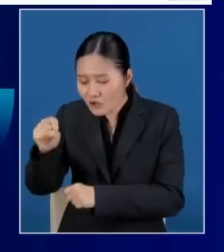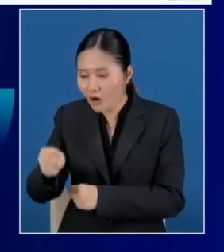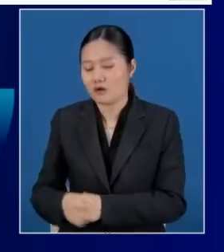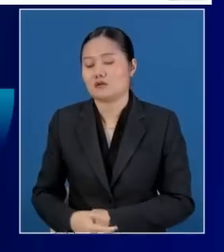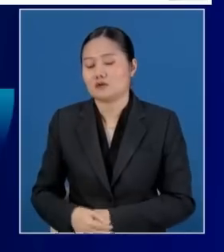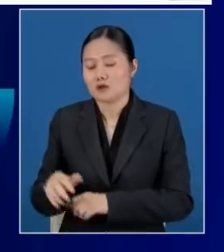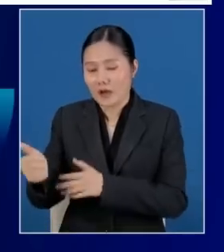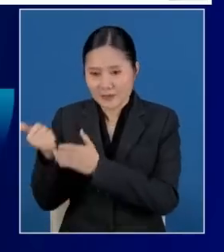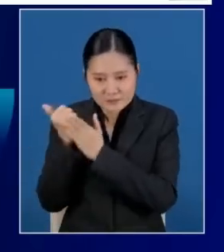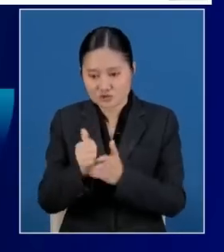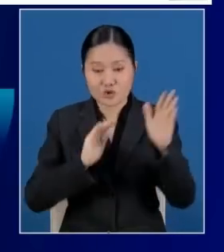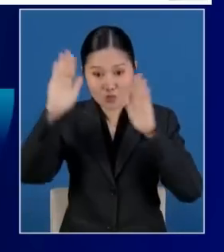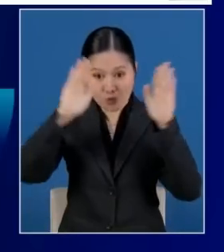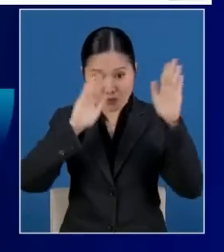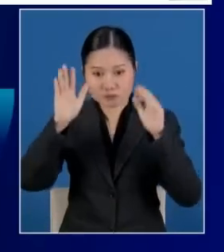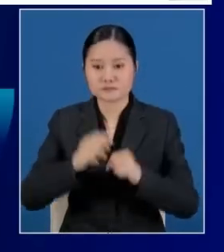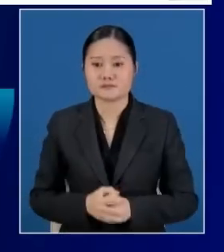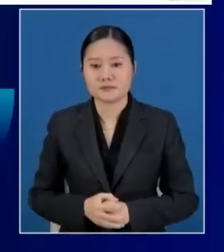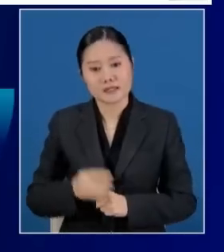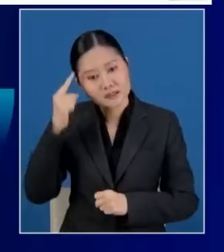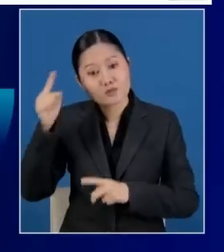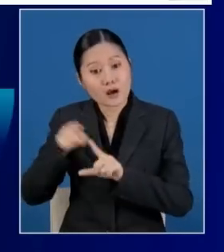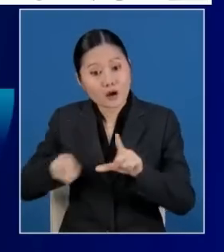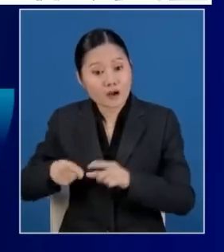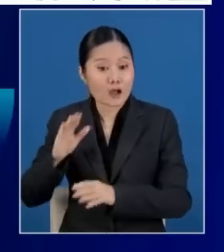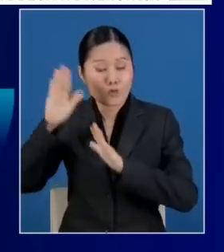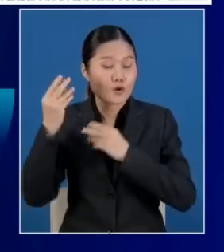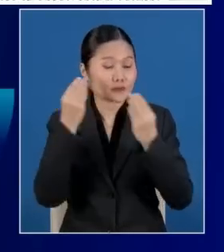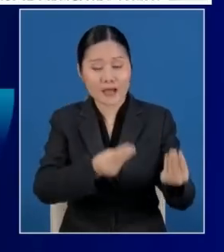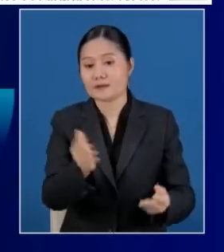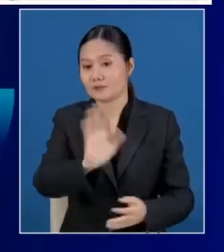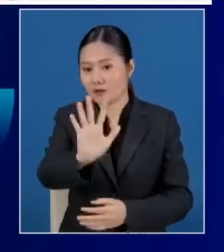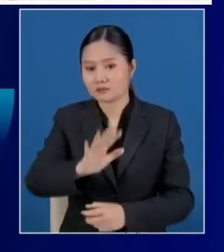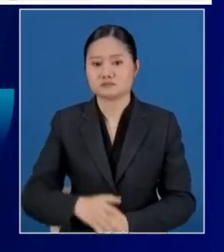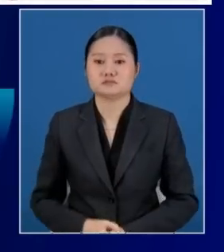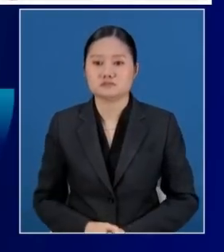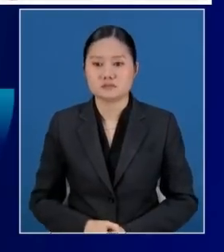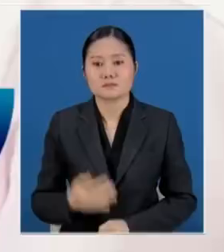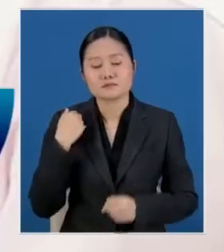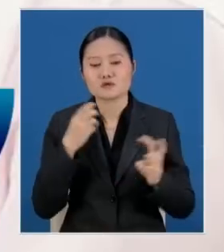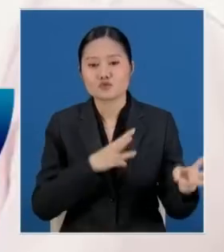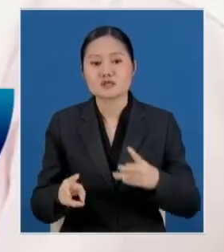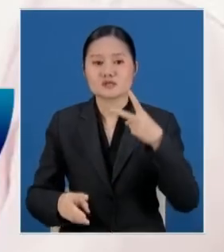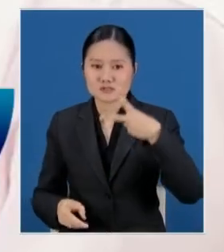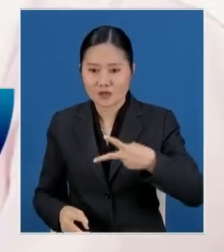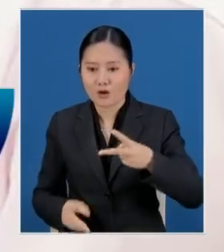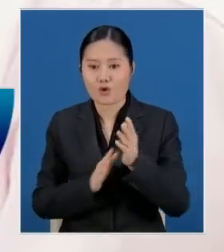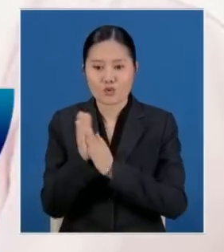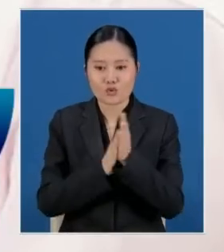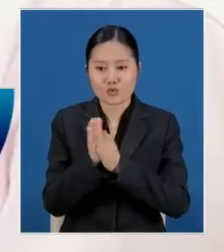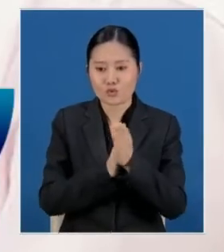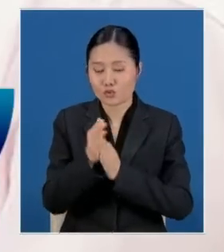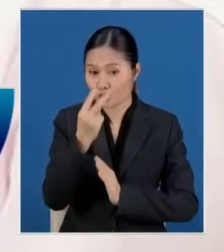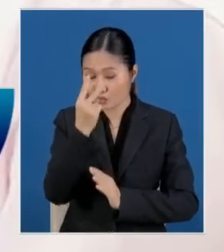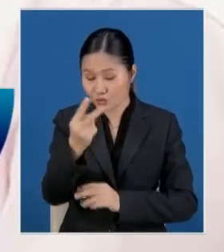ากนี้ นี่ไม่ได้เผื่อให้ก้าวไกลโหวตให้เลยใช่มั้ยฮะ ไม่เผื่อตัดไปเลย 150เสียงไม่ต้องเลย ไม่ต้องฮะมีแค่2ทางเท่านั้นเองไปลุ้นกันดูว่า